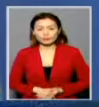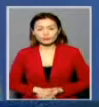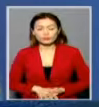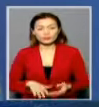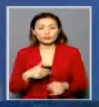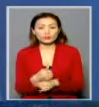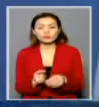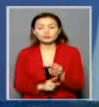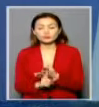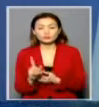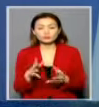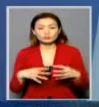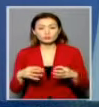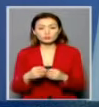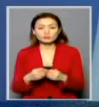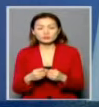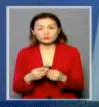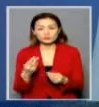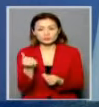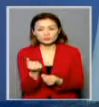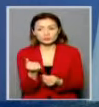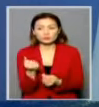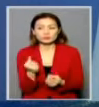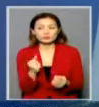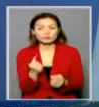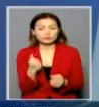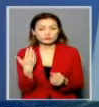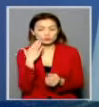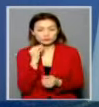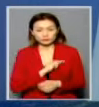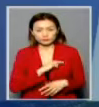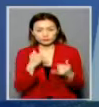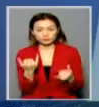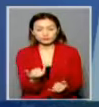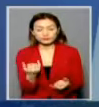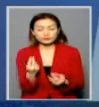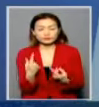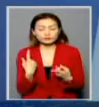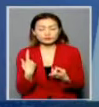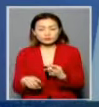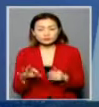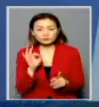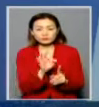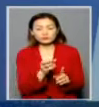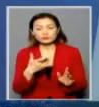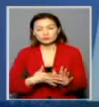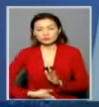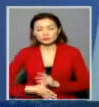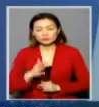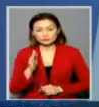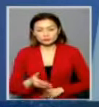Президент бастамасы осы отбасыларға түскен қаржылық ауыртпашылықты жеңілдетіп, қаражаттарын басқа да қажеттіліктерін